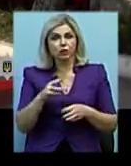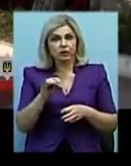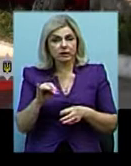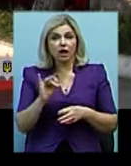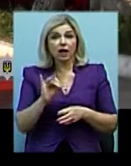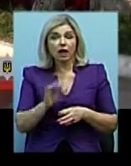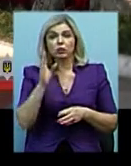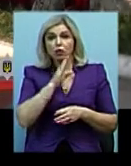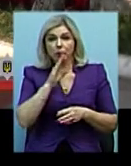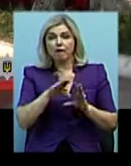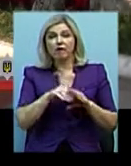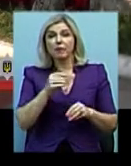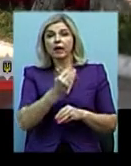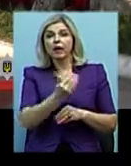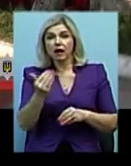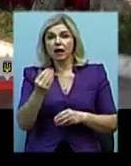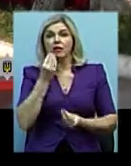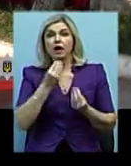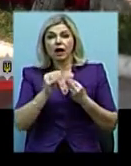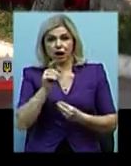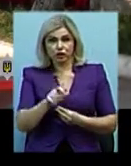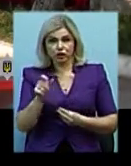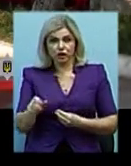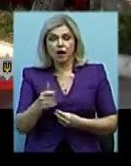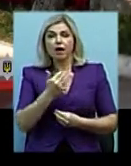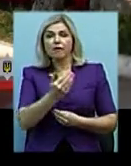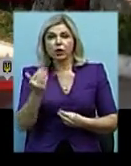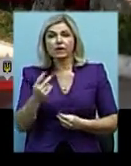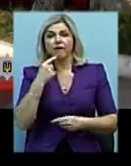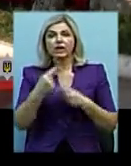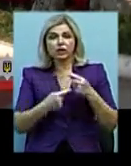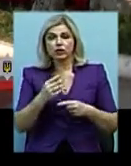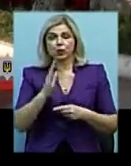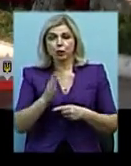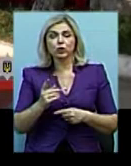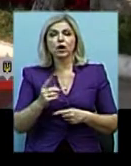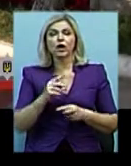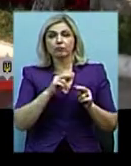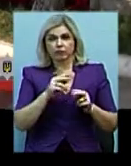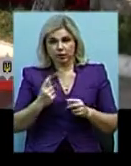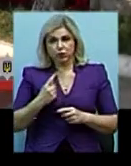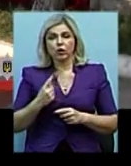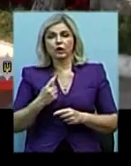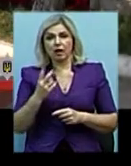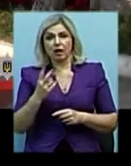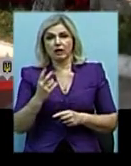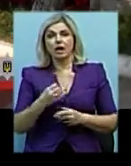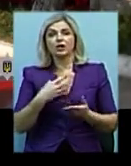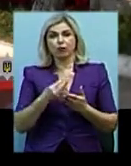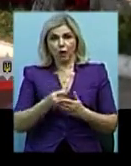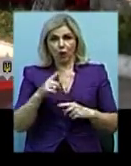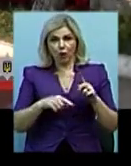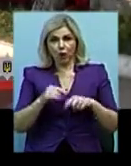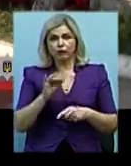їх, найкращих, тепер навічно стояти на варті над вітчизною, над своїми родинами, і бути для нас